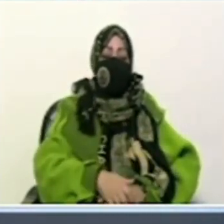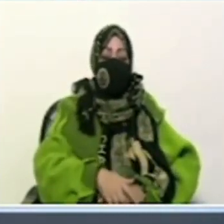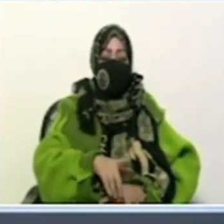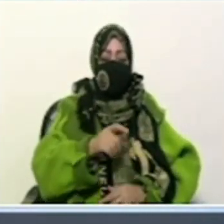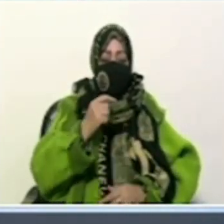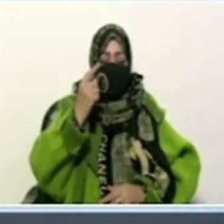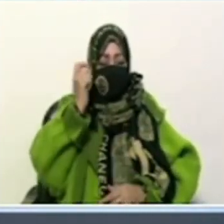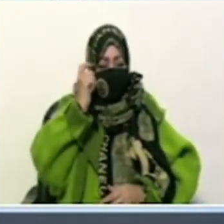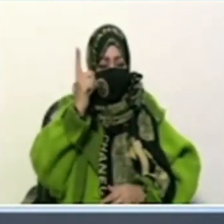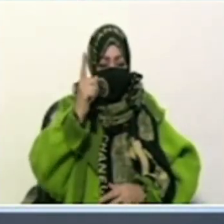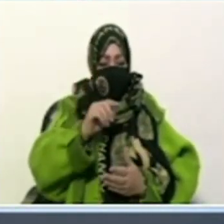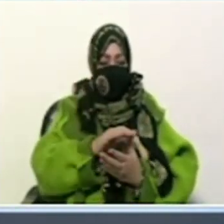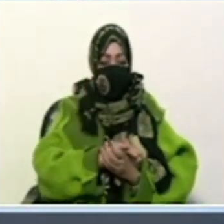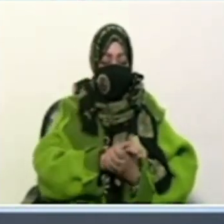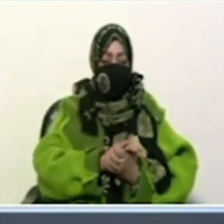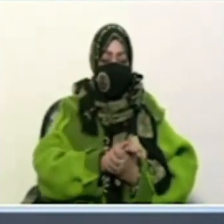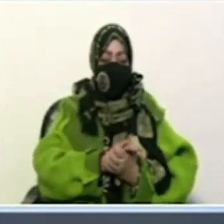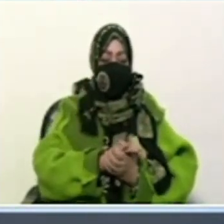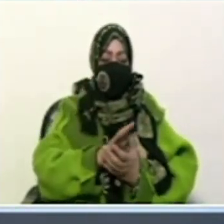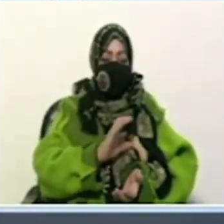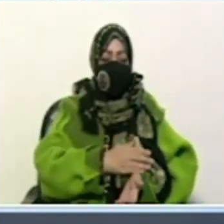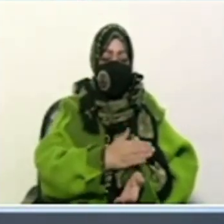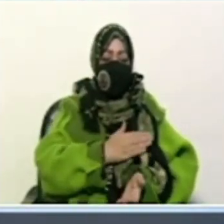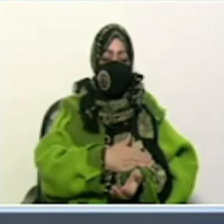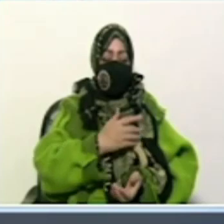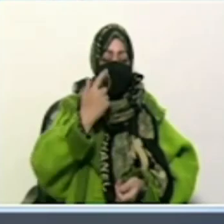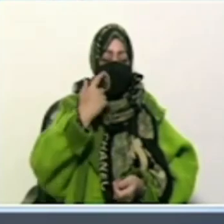وهذا واضح إن شاء الله تعالى.